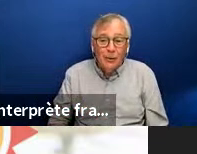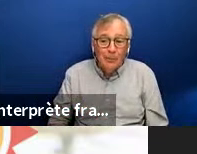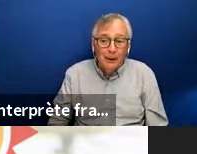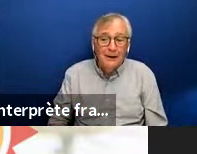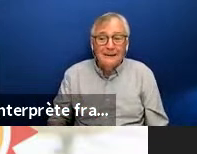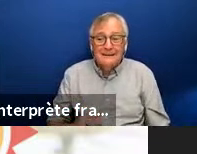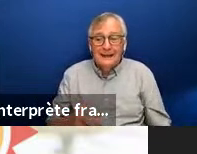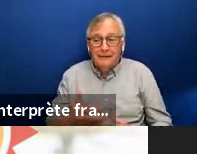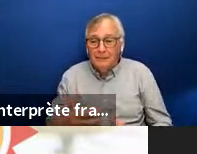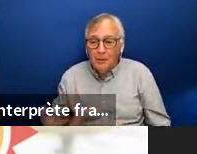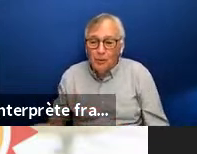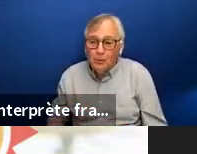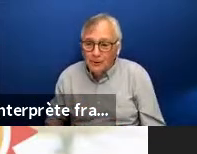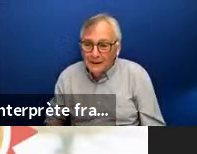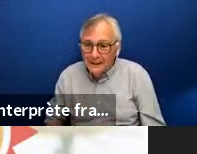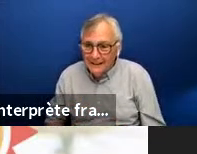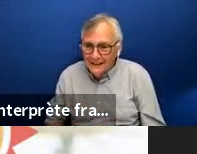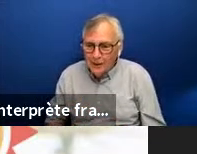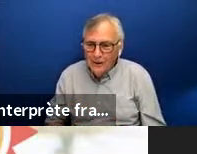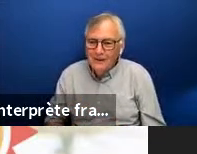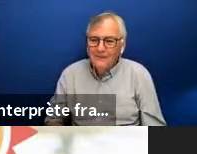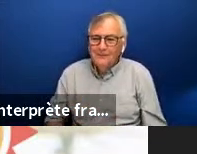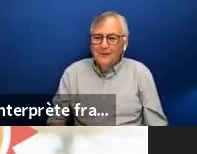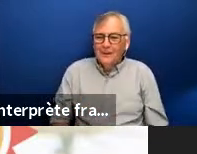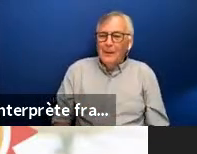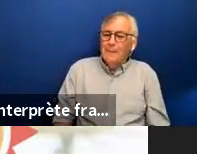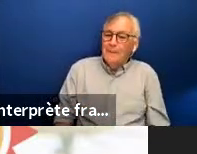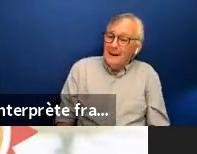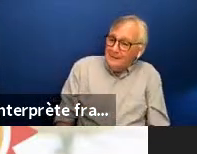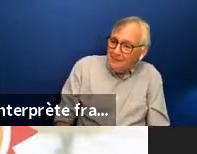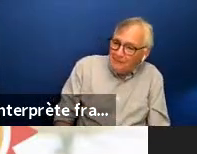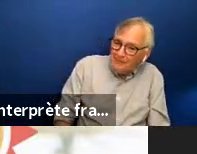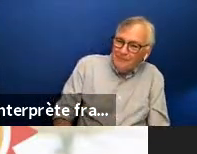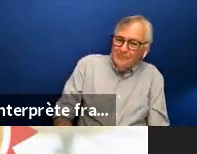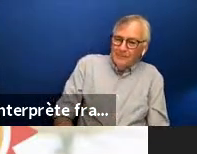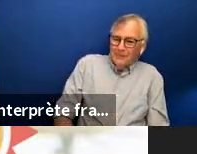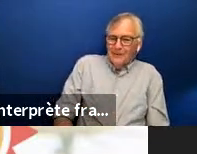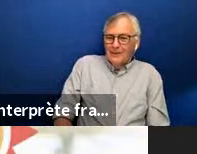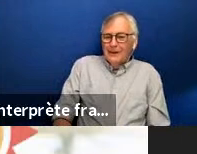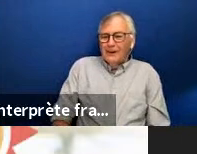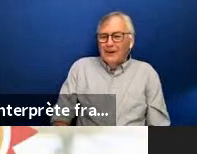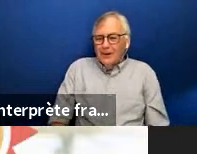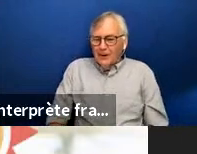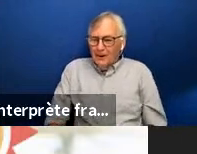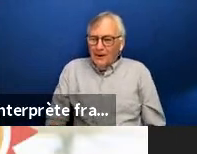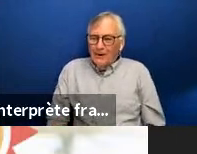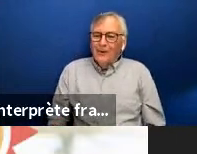classes vont reprendre, les enfants vont retourner à l'école, mais